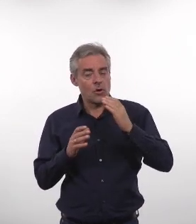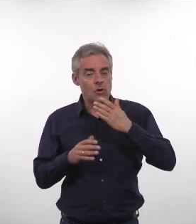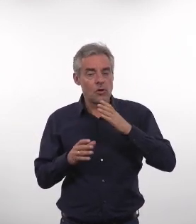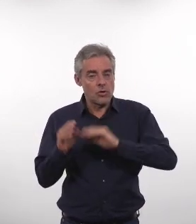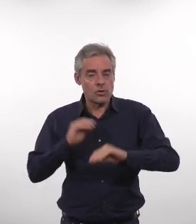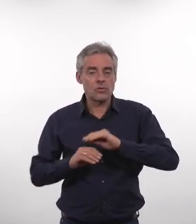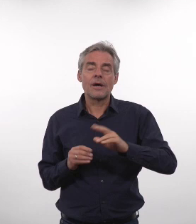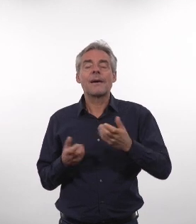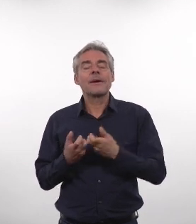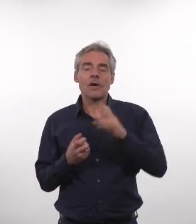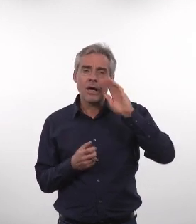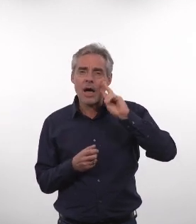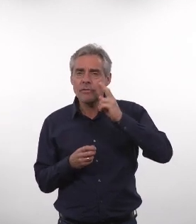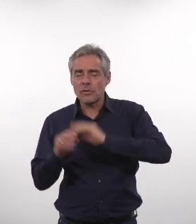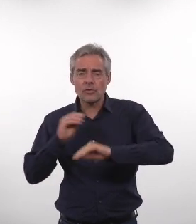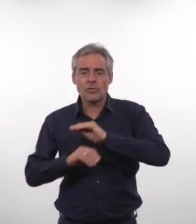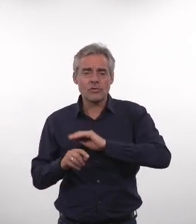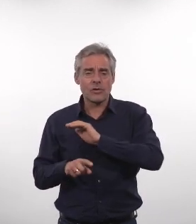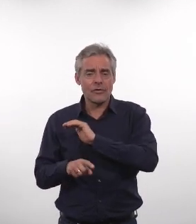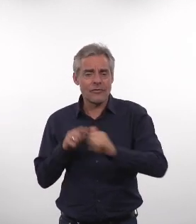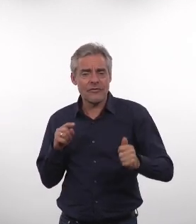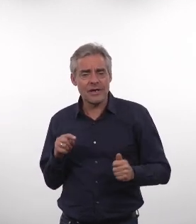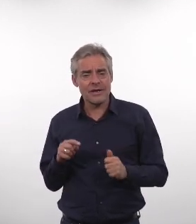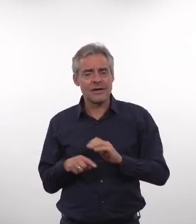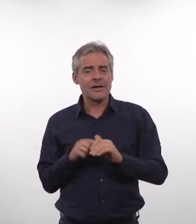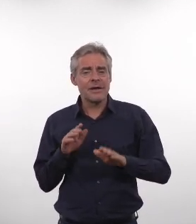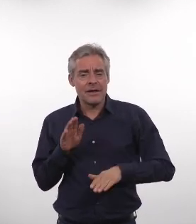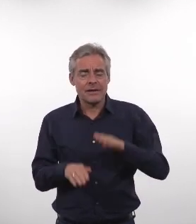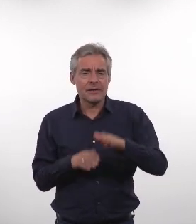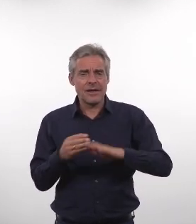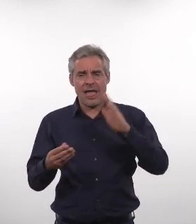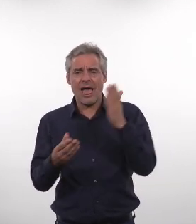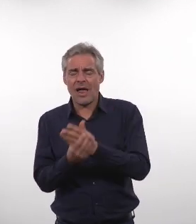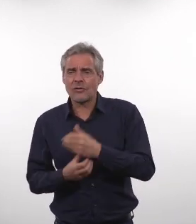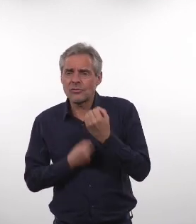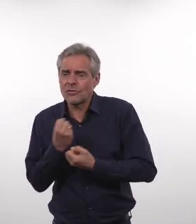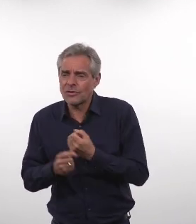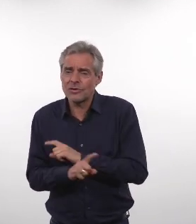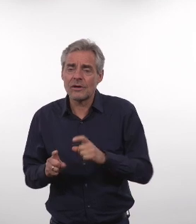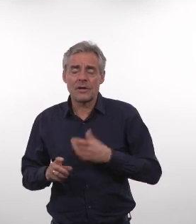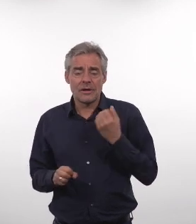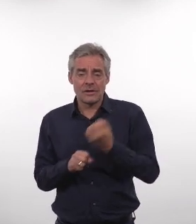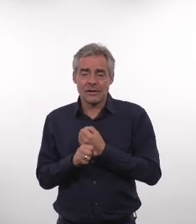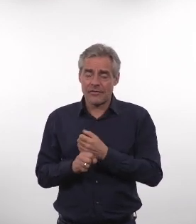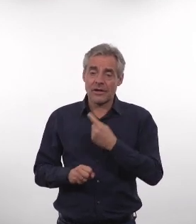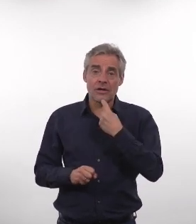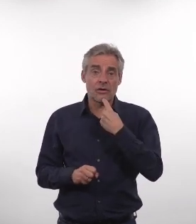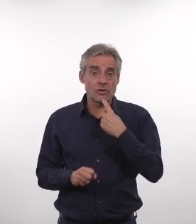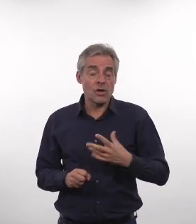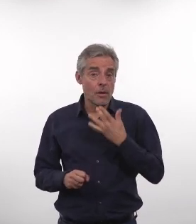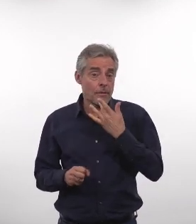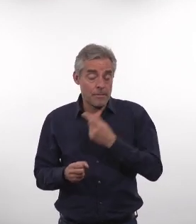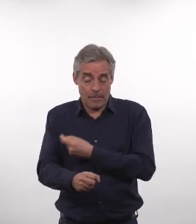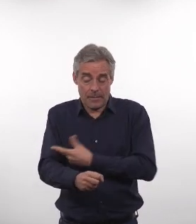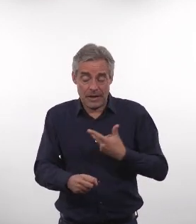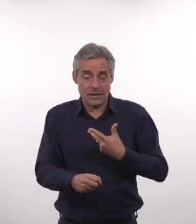dans l'habituation aux soins, on ne fait d'étapes intrusives ou douloureuses. C'est-à-dire que si on travaille une prise de sang, on ne va pas